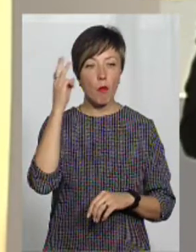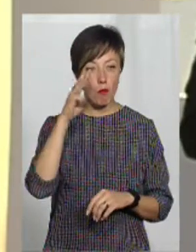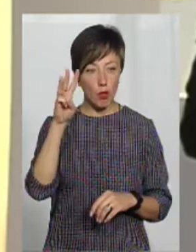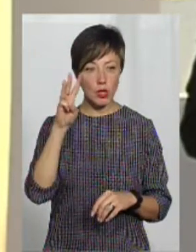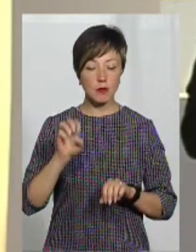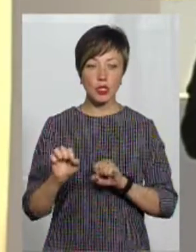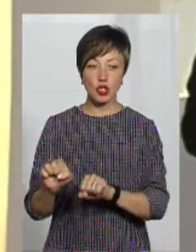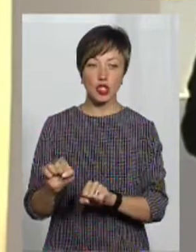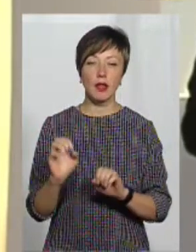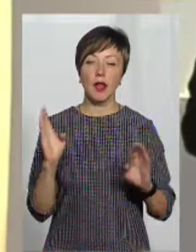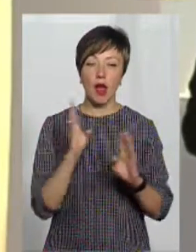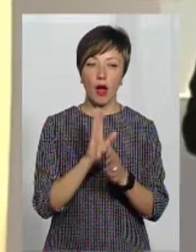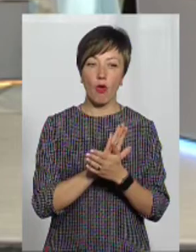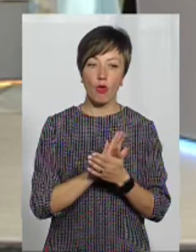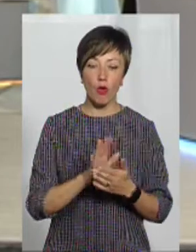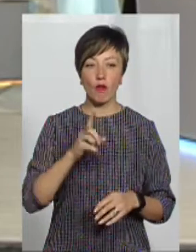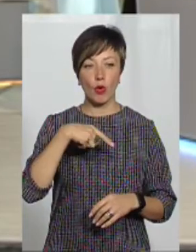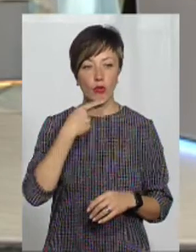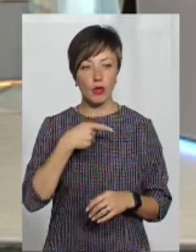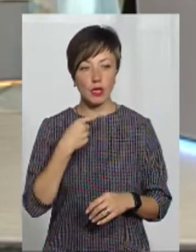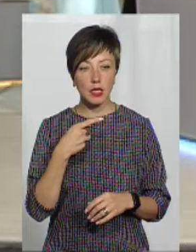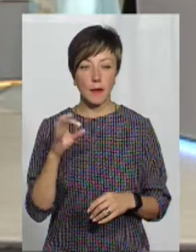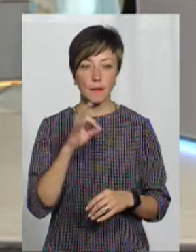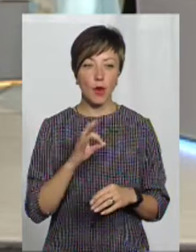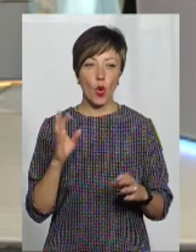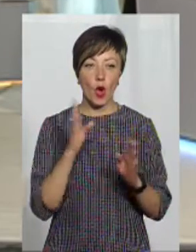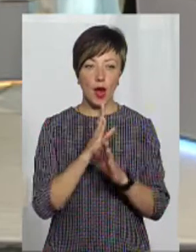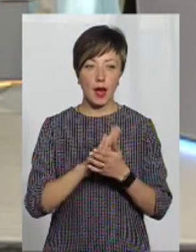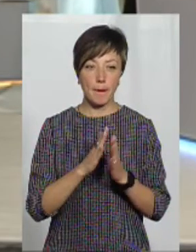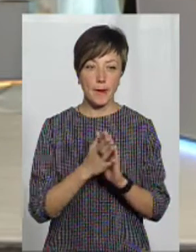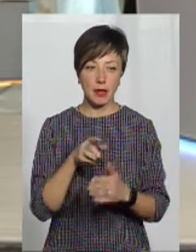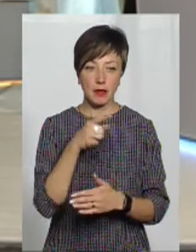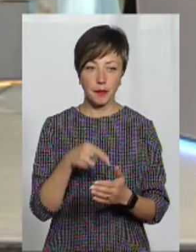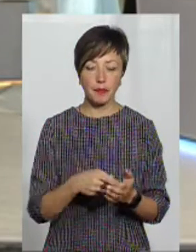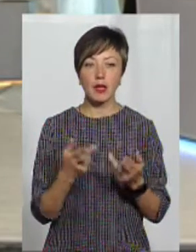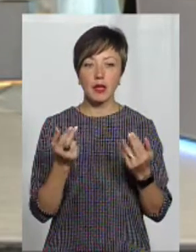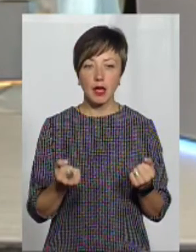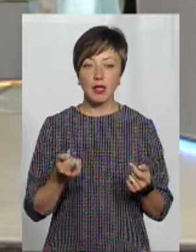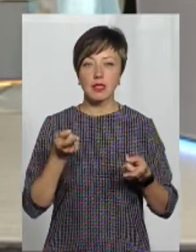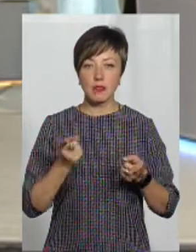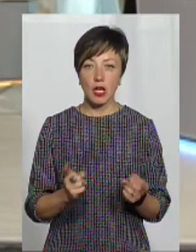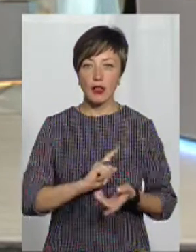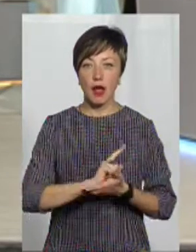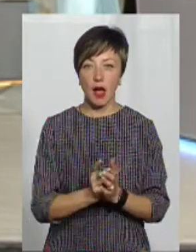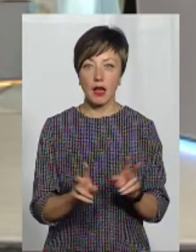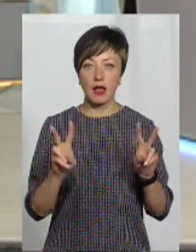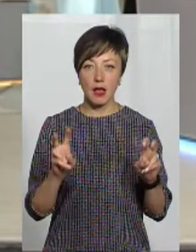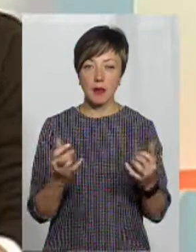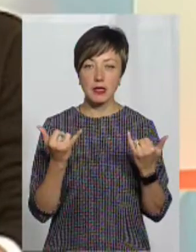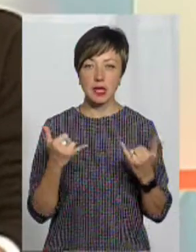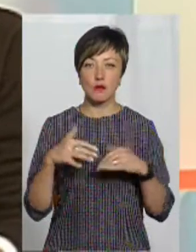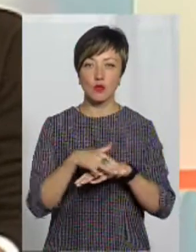модним захищати екологію, говорити про клімат? Так, звичайно. Це нагальна тема зараз в